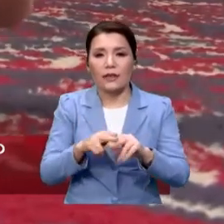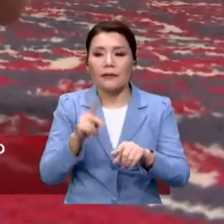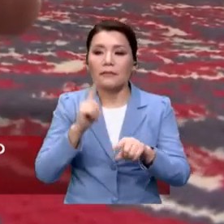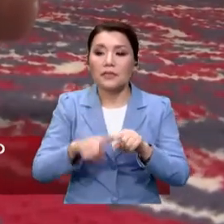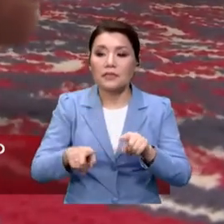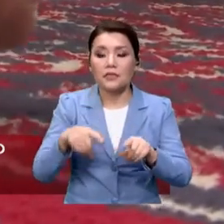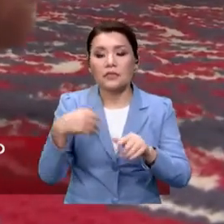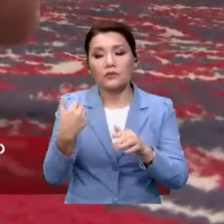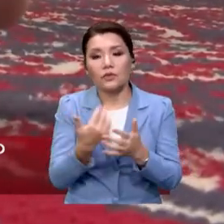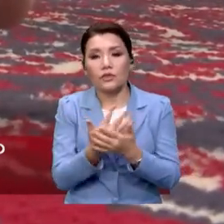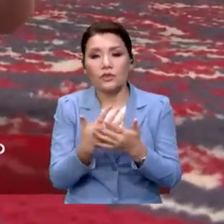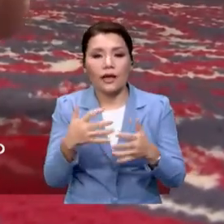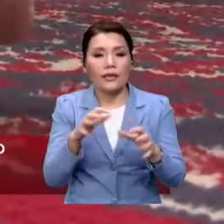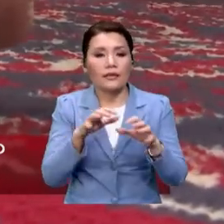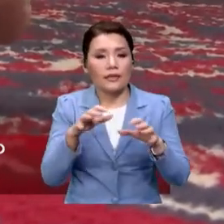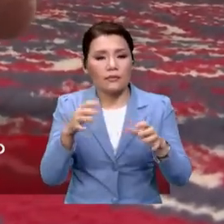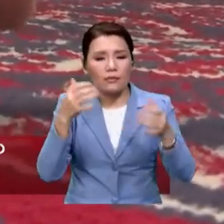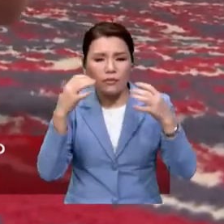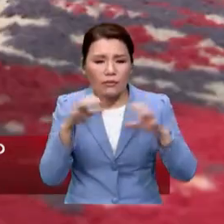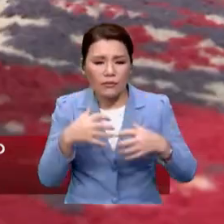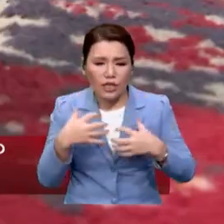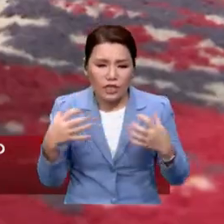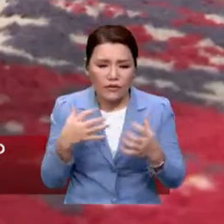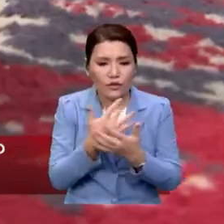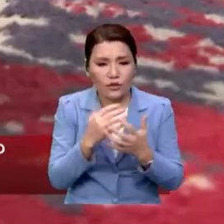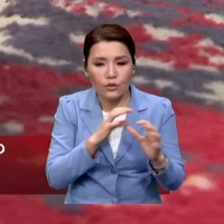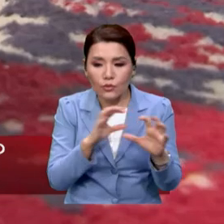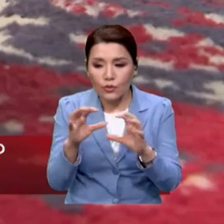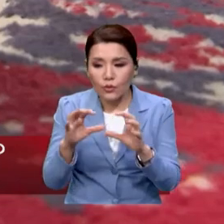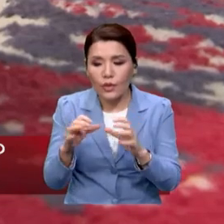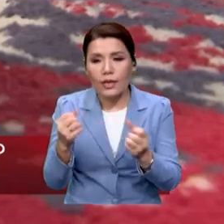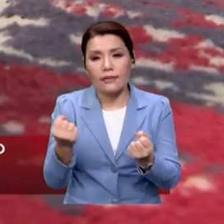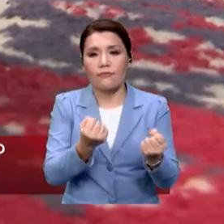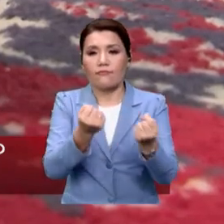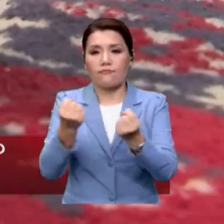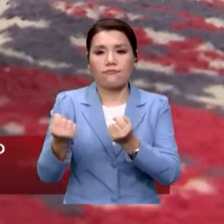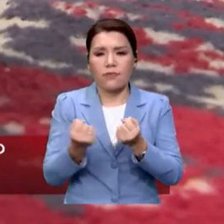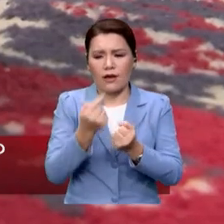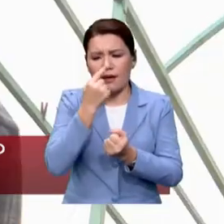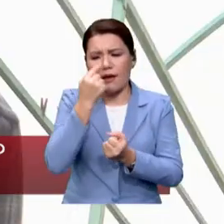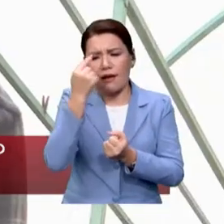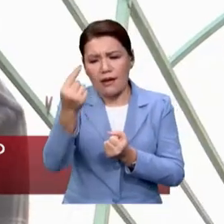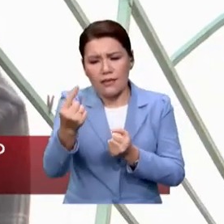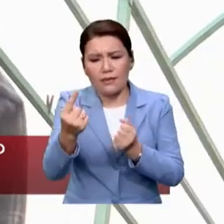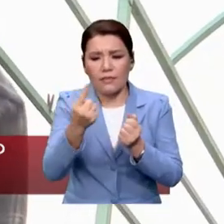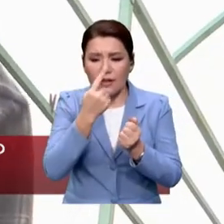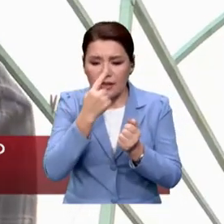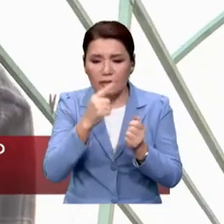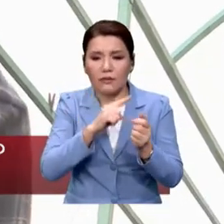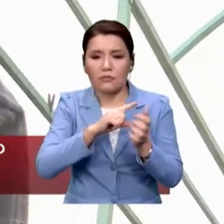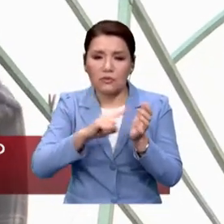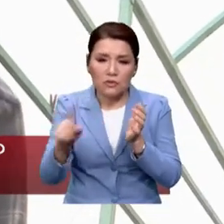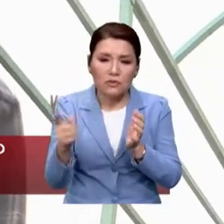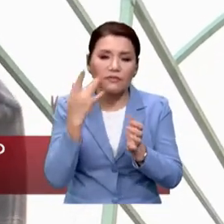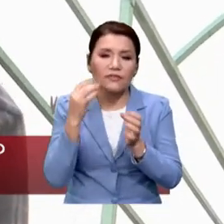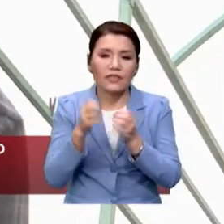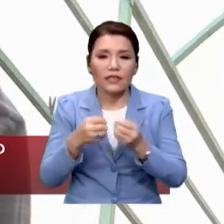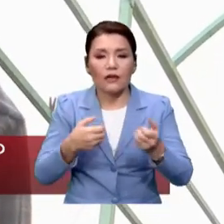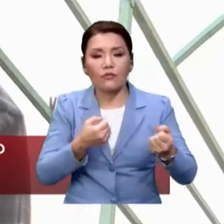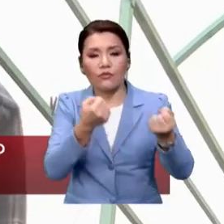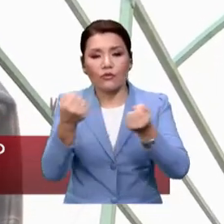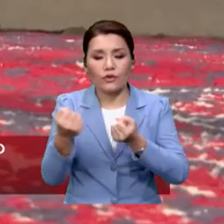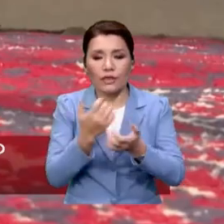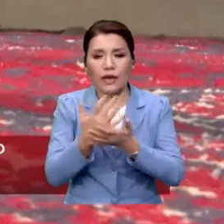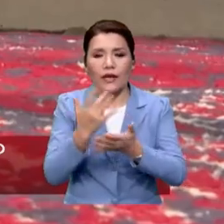етсе мал бордақылап егінде егеді. Көлігін өзі тізгіндеп, алыс жақын қалаларға сапар шегеді. Қазір қария жасаған